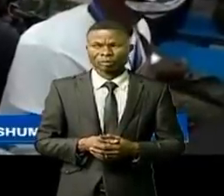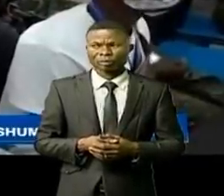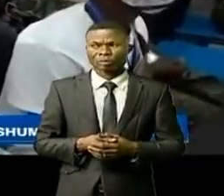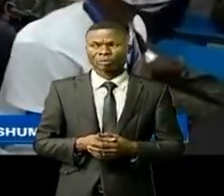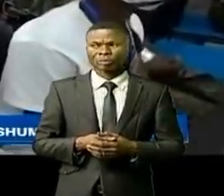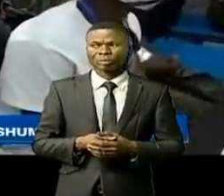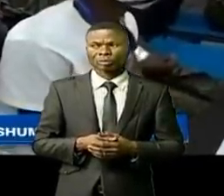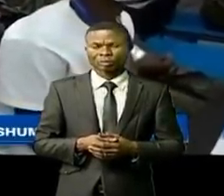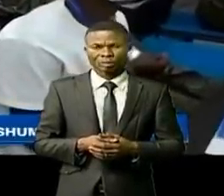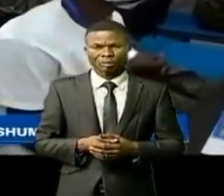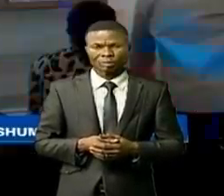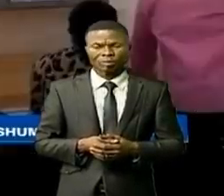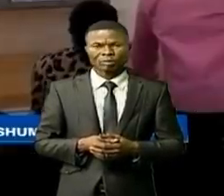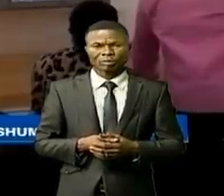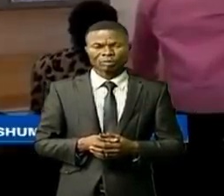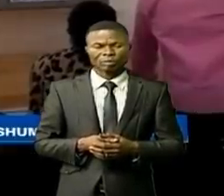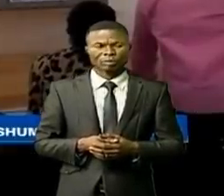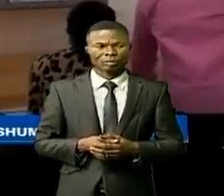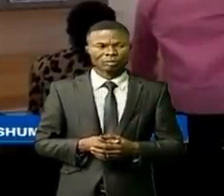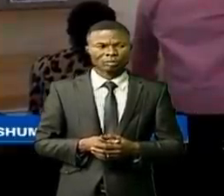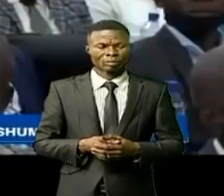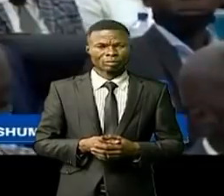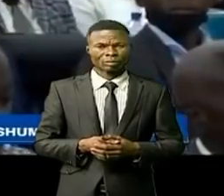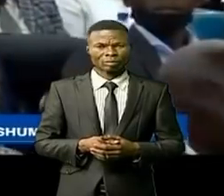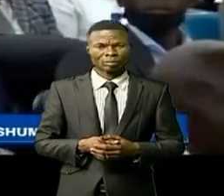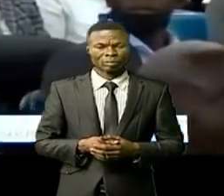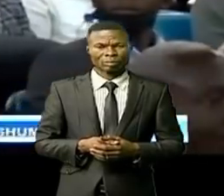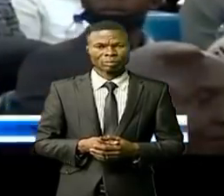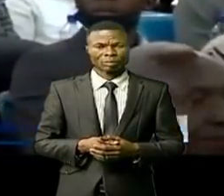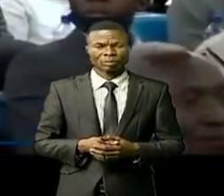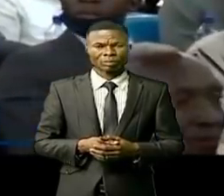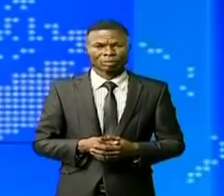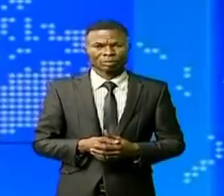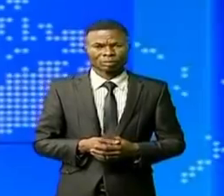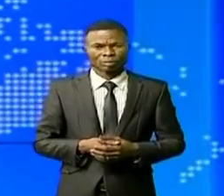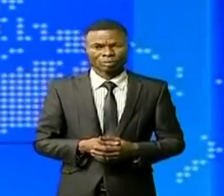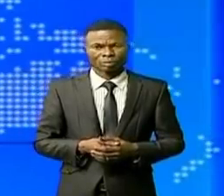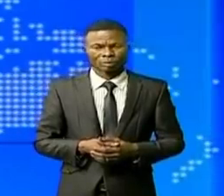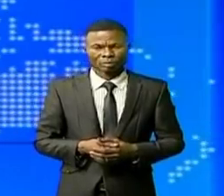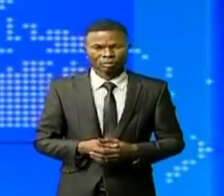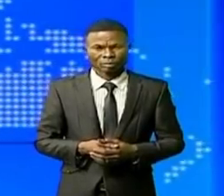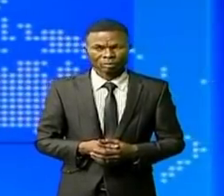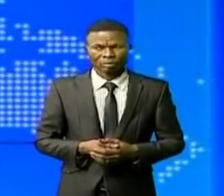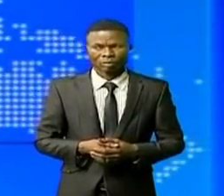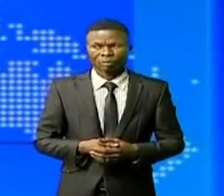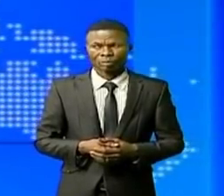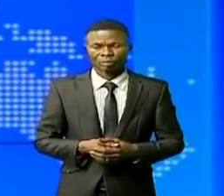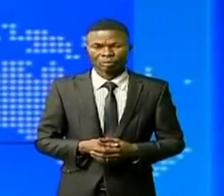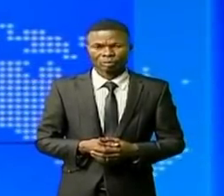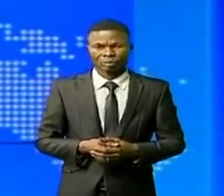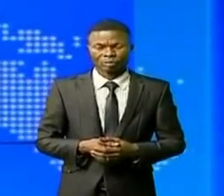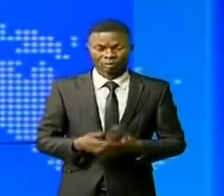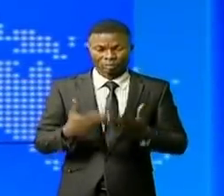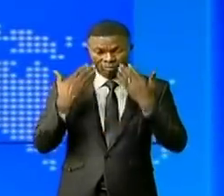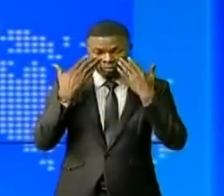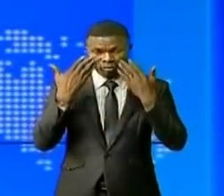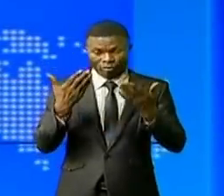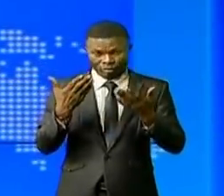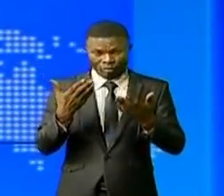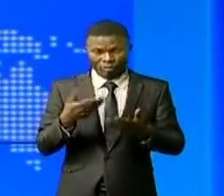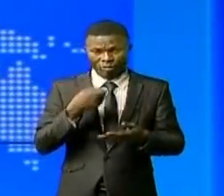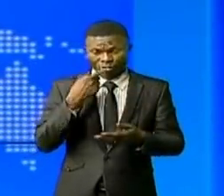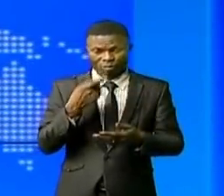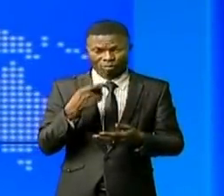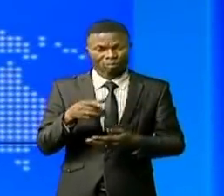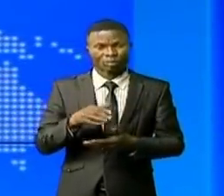gouvernement de 145 territoires de la République démocratique du Congo. Voilà, nous sommes allés vite en